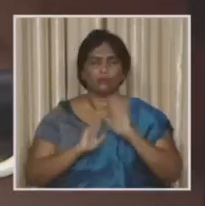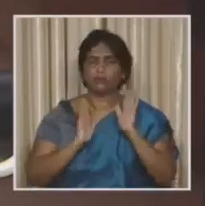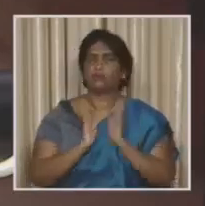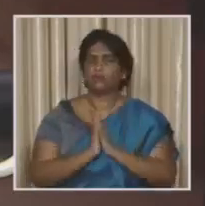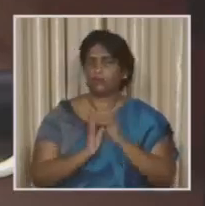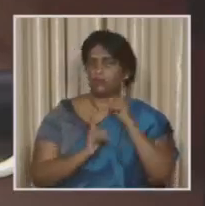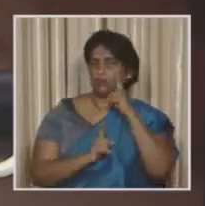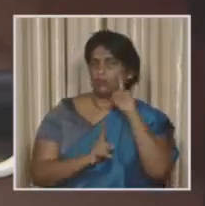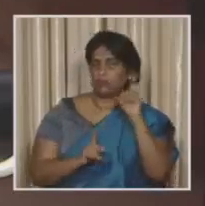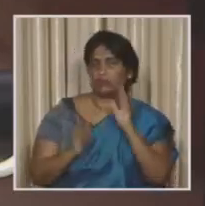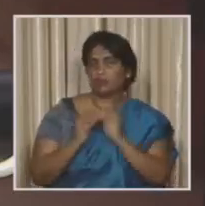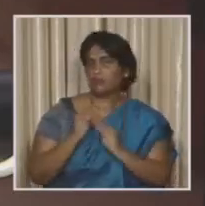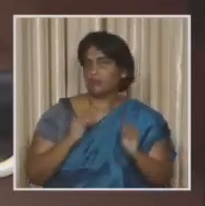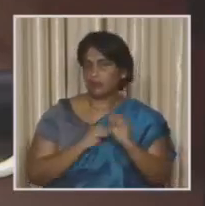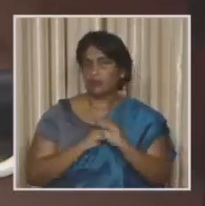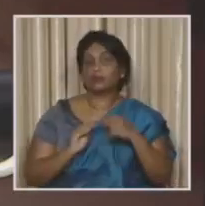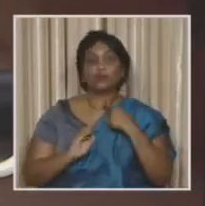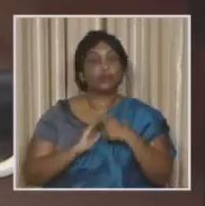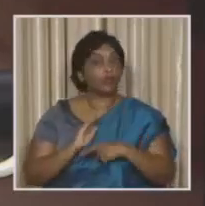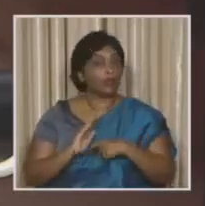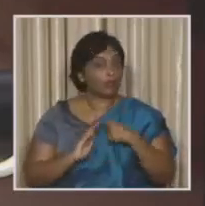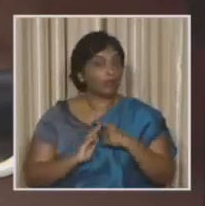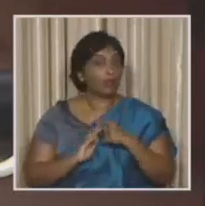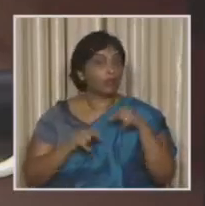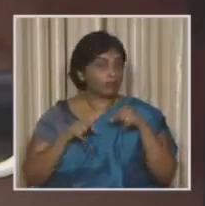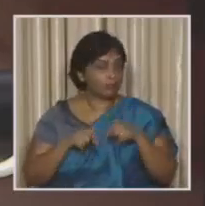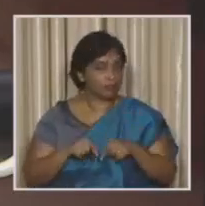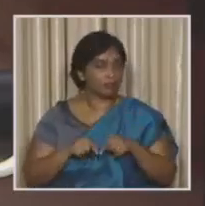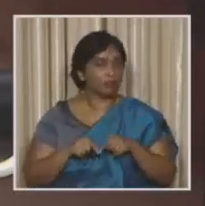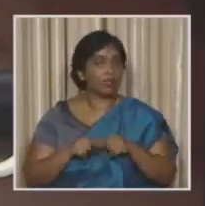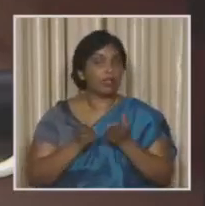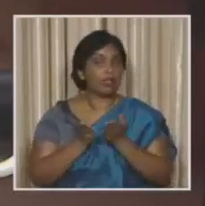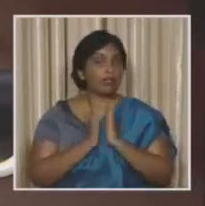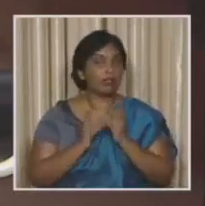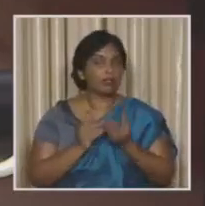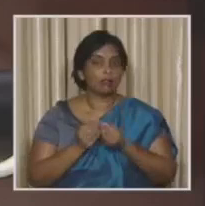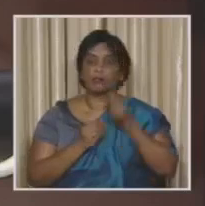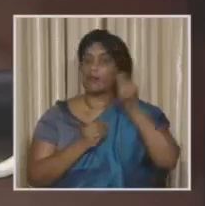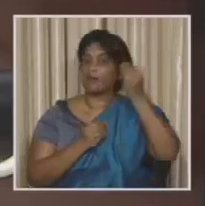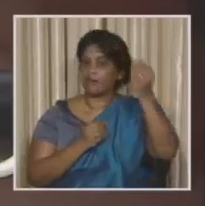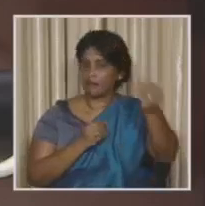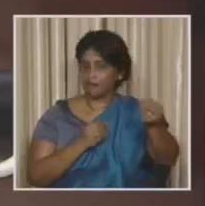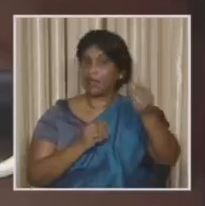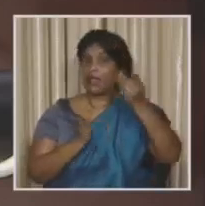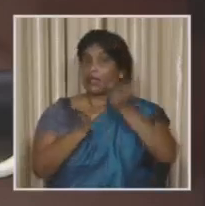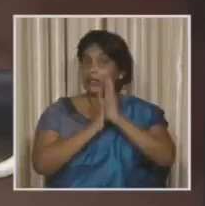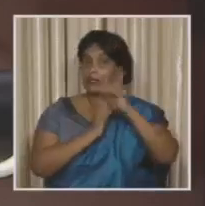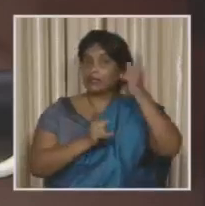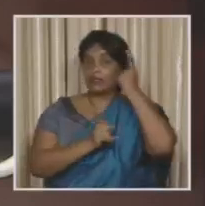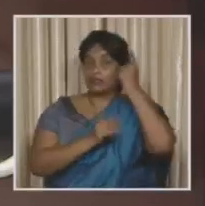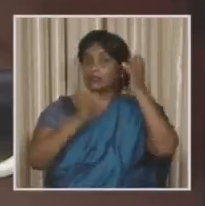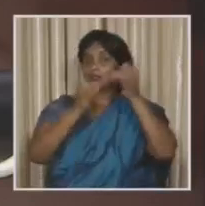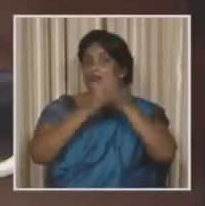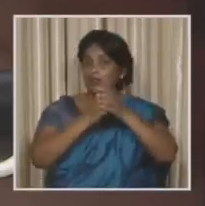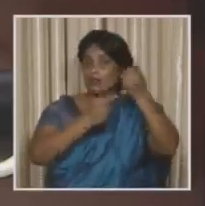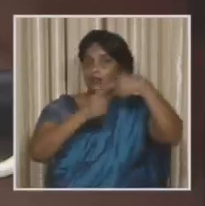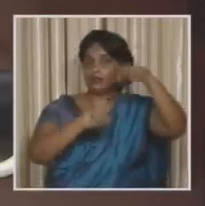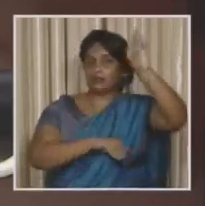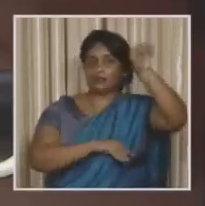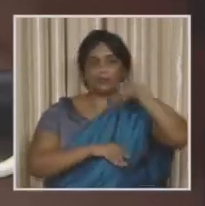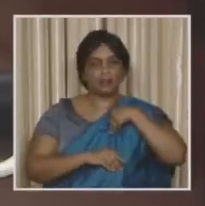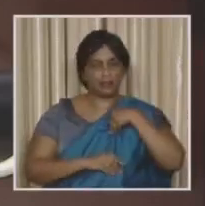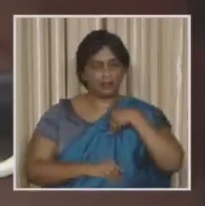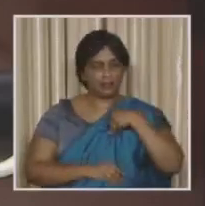ලෙස උපකල්පනය කළ හැකි ලංකාවේ සිට තමයි ඉන්දියාවට ලබා දීලා ඉන්දියාවේ බුද්ධ්‍යංශ විසින් ලංකාවට